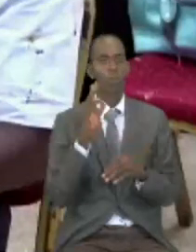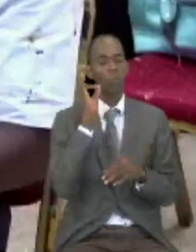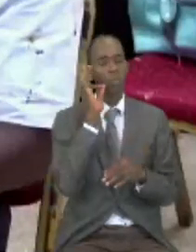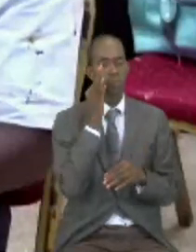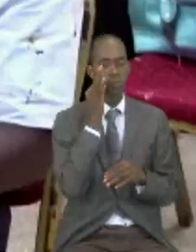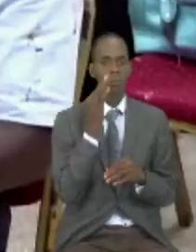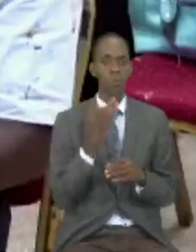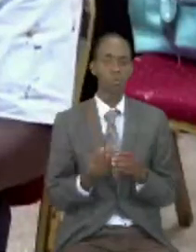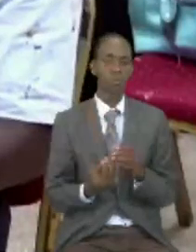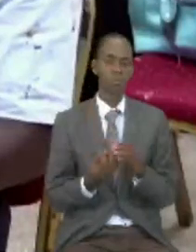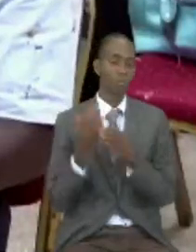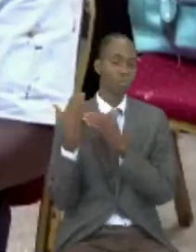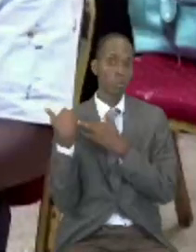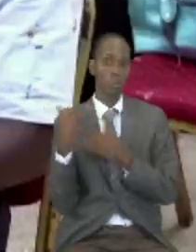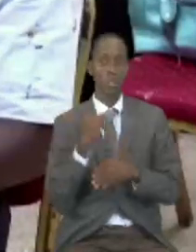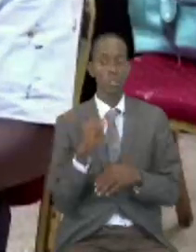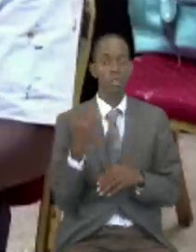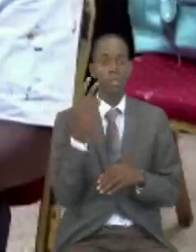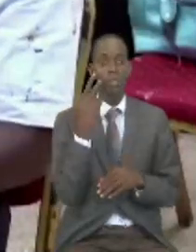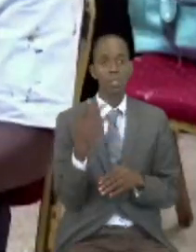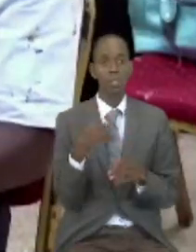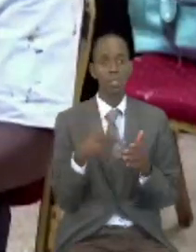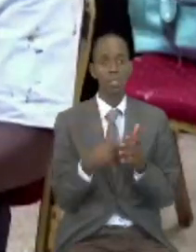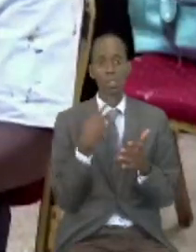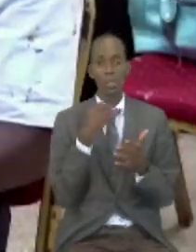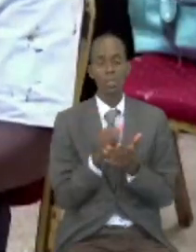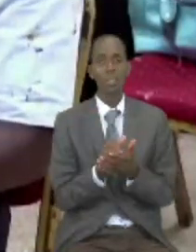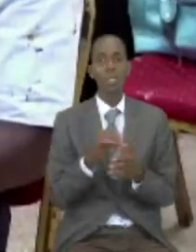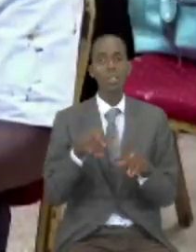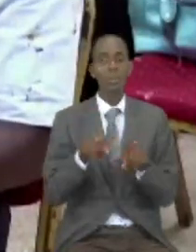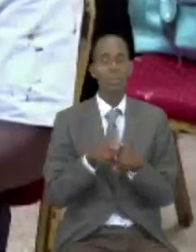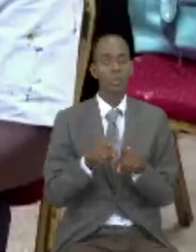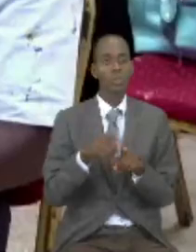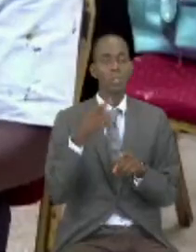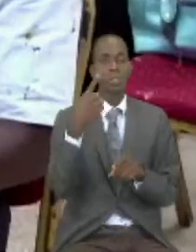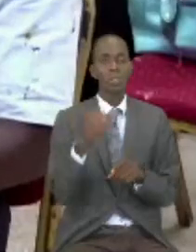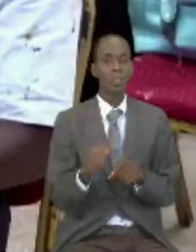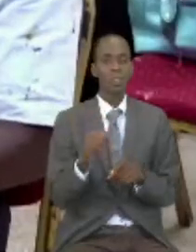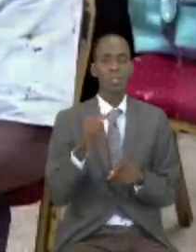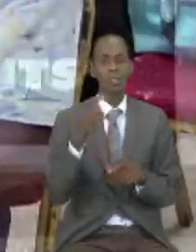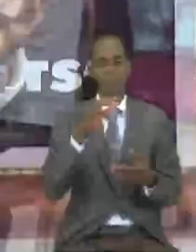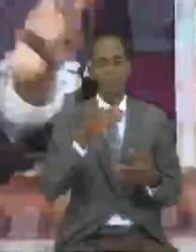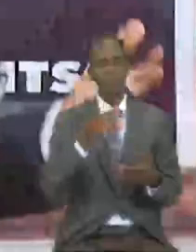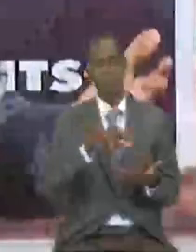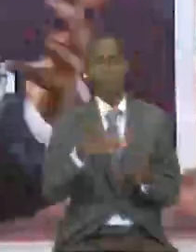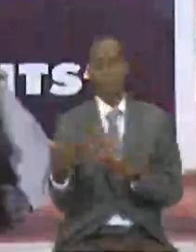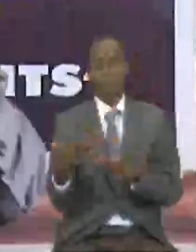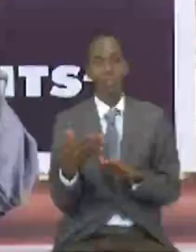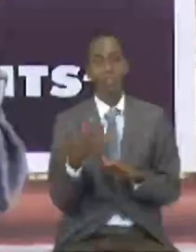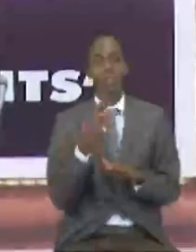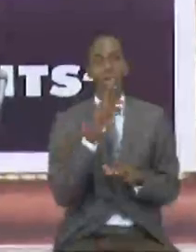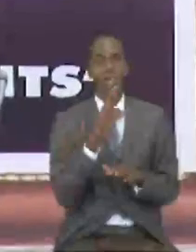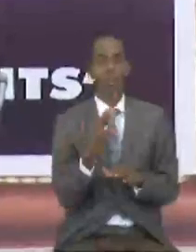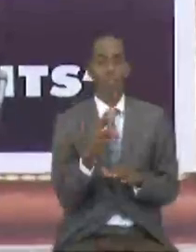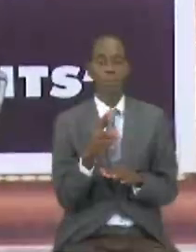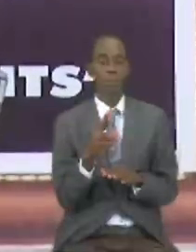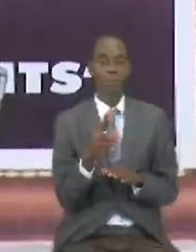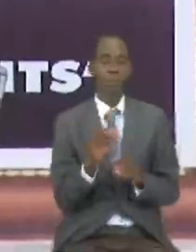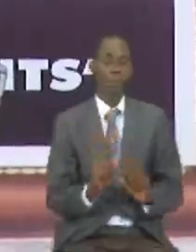soldats disent, retournent avec joie. Ils ont dit, Seigneur, même les démons nous sont soumis en ton nom. Ils